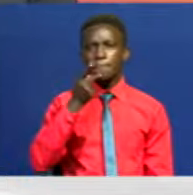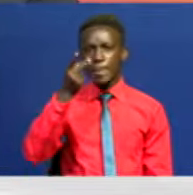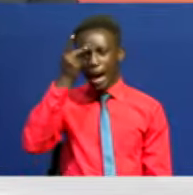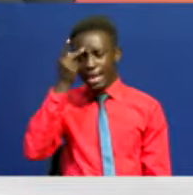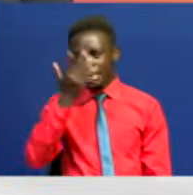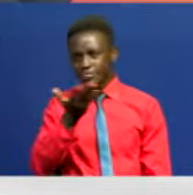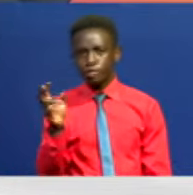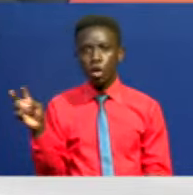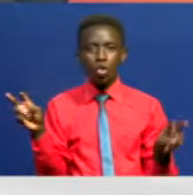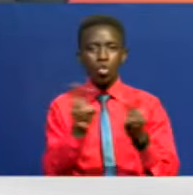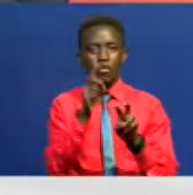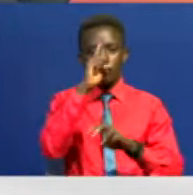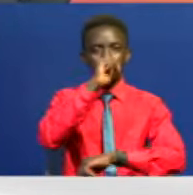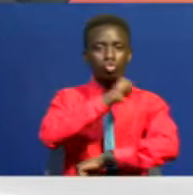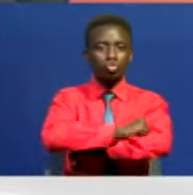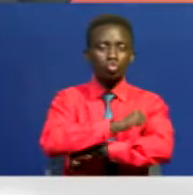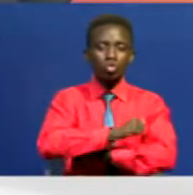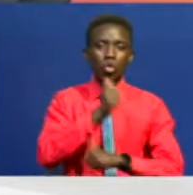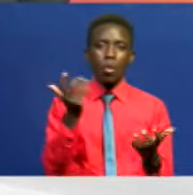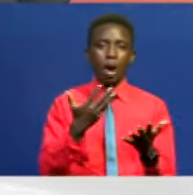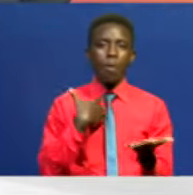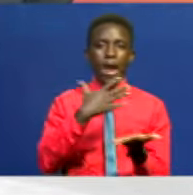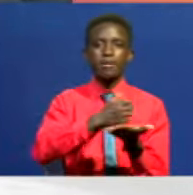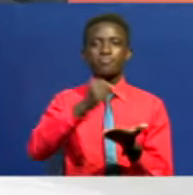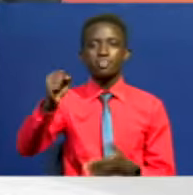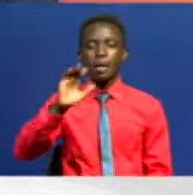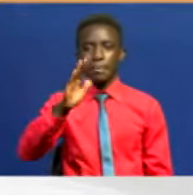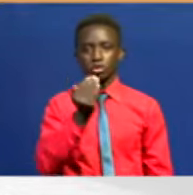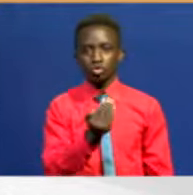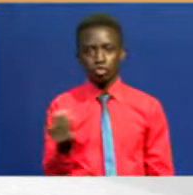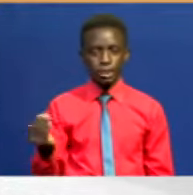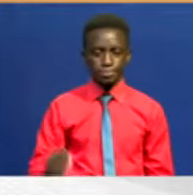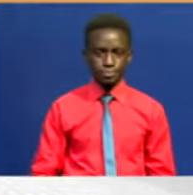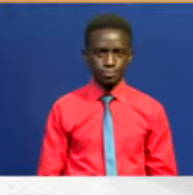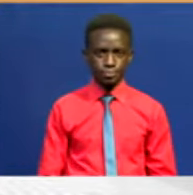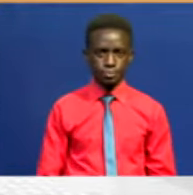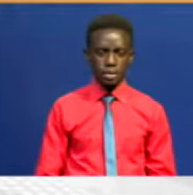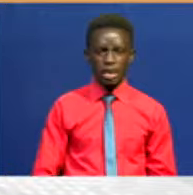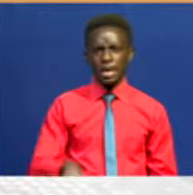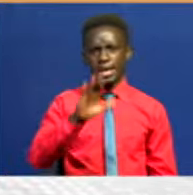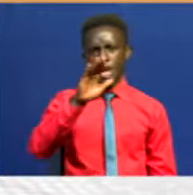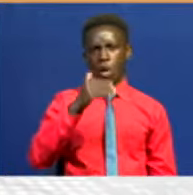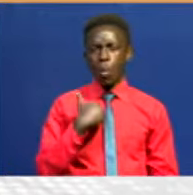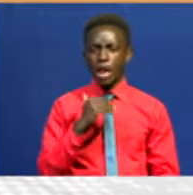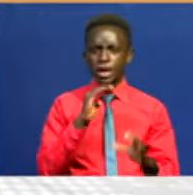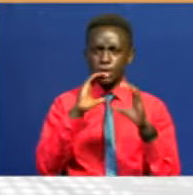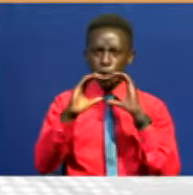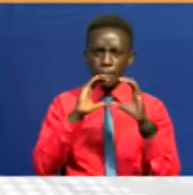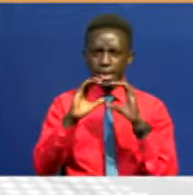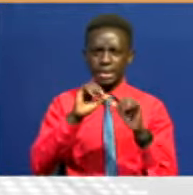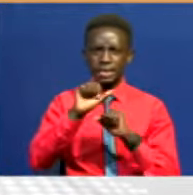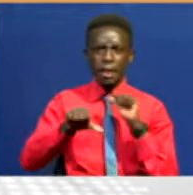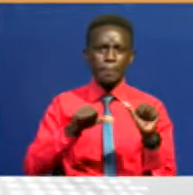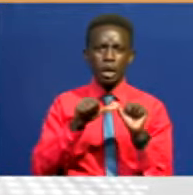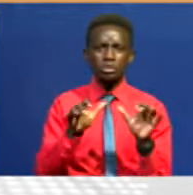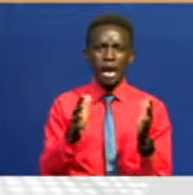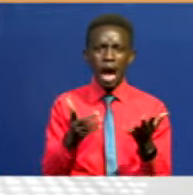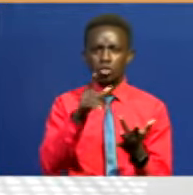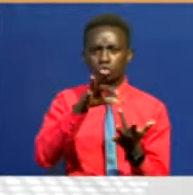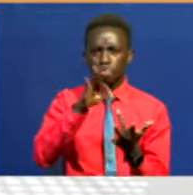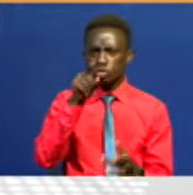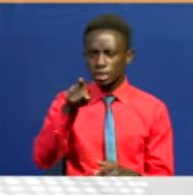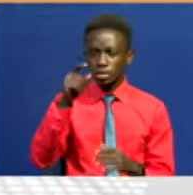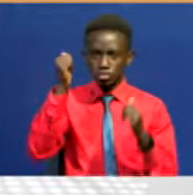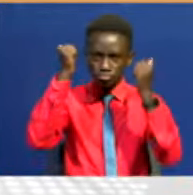ambacho anataka kumpeleka mtoto wake. Naam. Ningependa sasa tuzungumze kuhusiana na jinsi ambavyo utachagua ile kozi